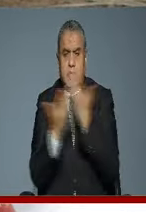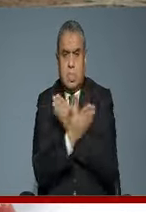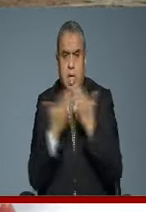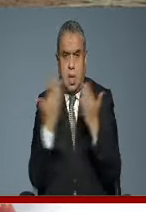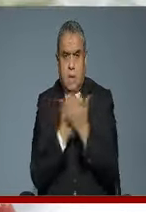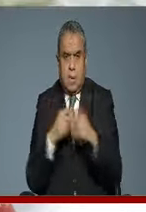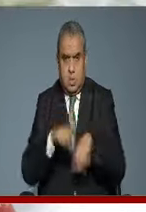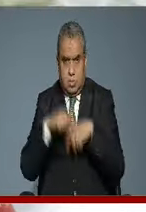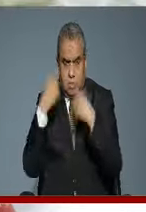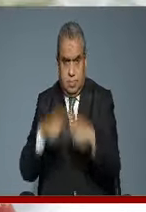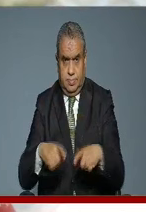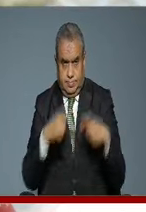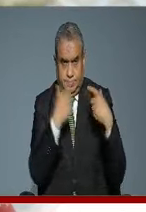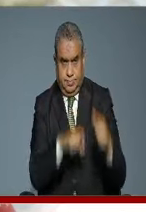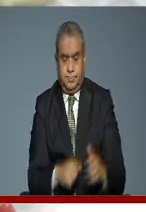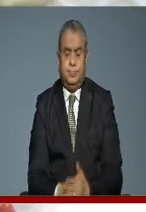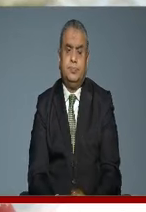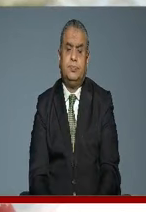البلدين.